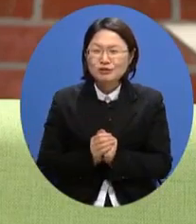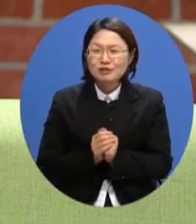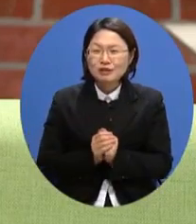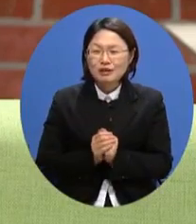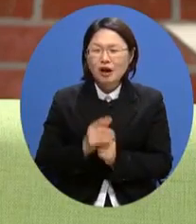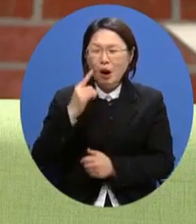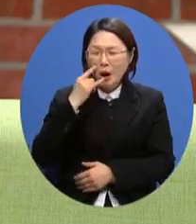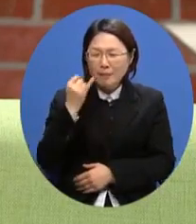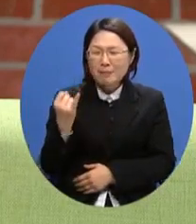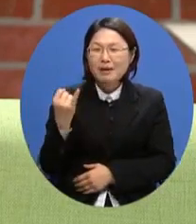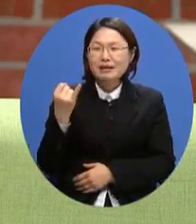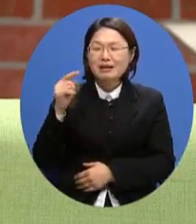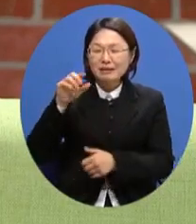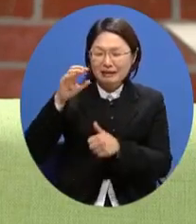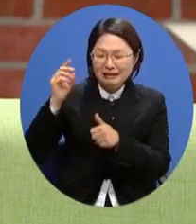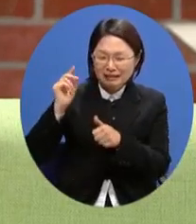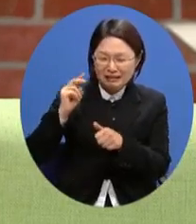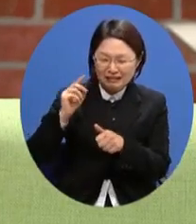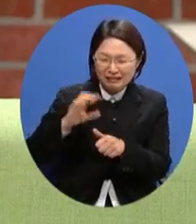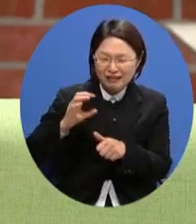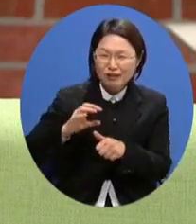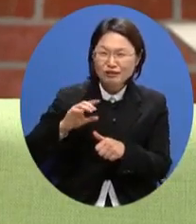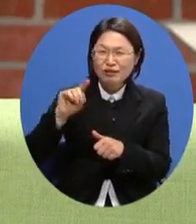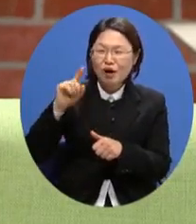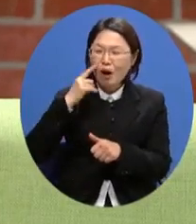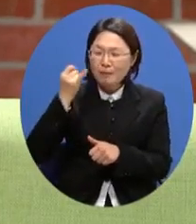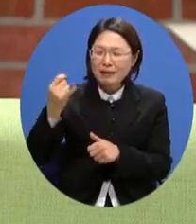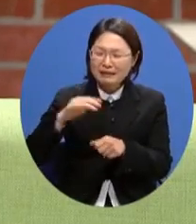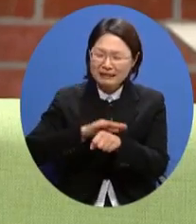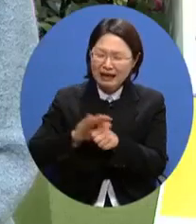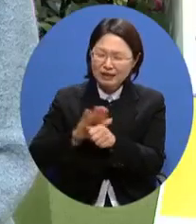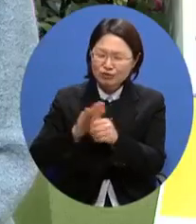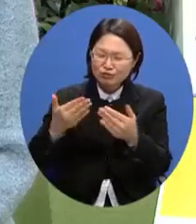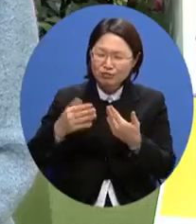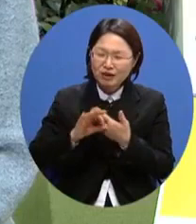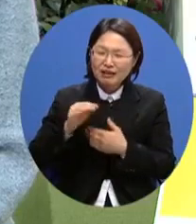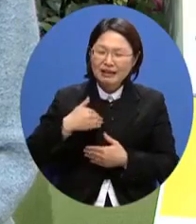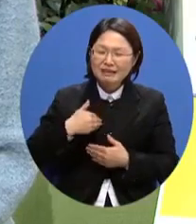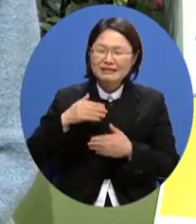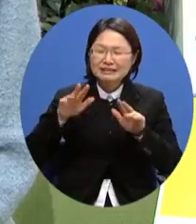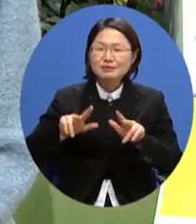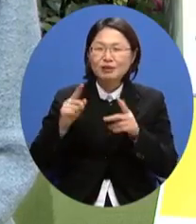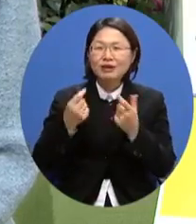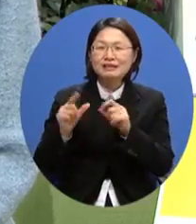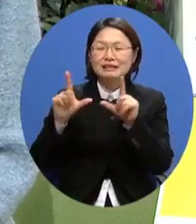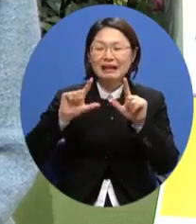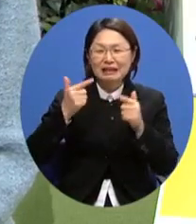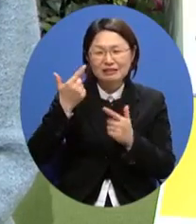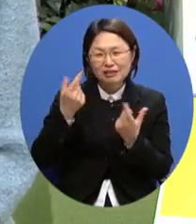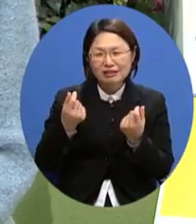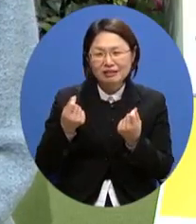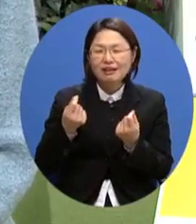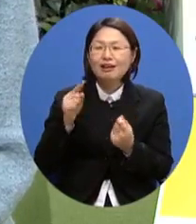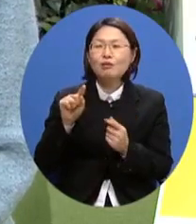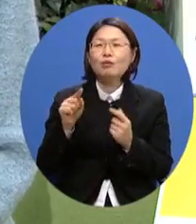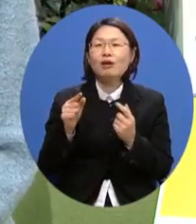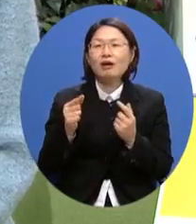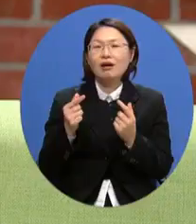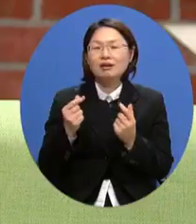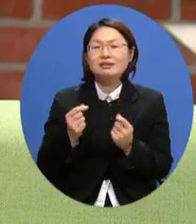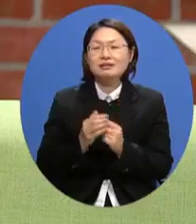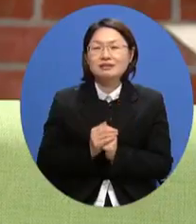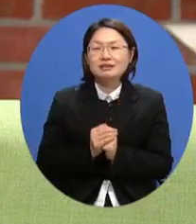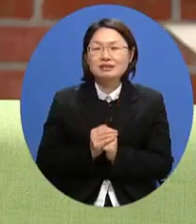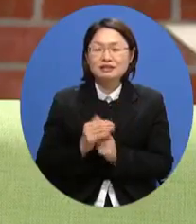계속 엄마가 그때 해줬으면 내가 뭐 지금 이러고 살지 않았을 텐데 이렇게 보면은 우리 그